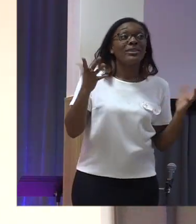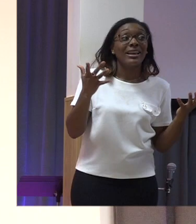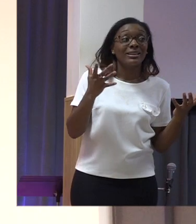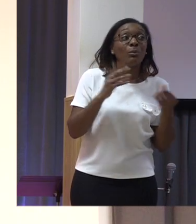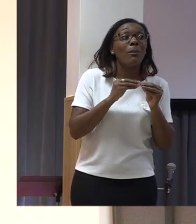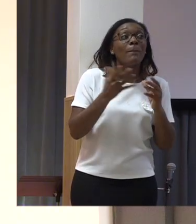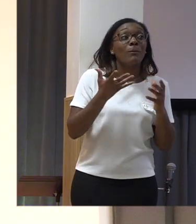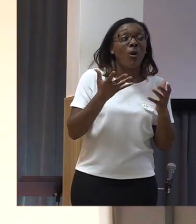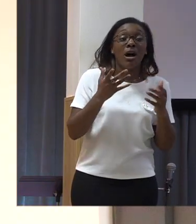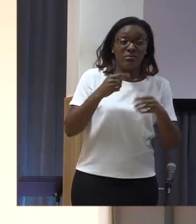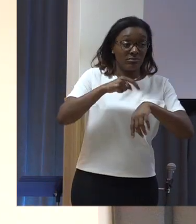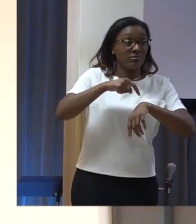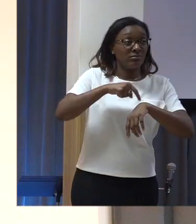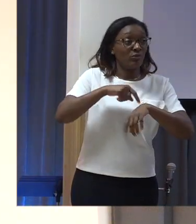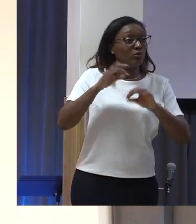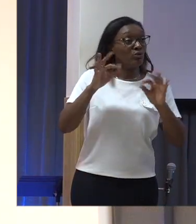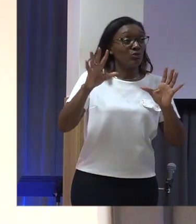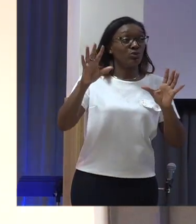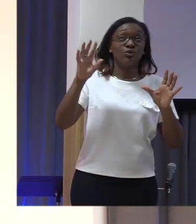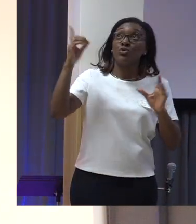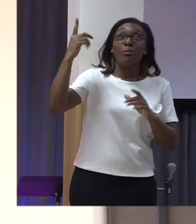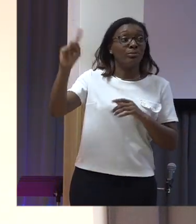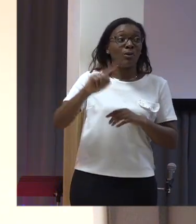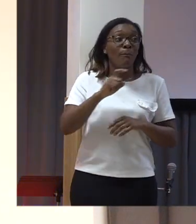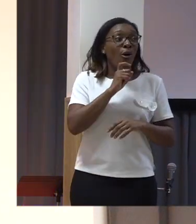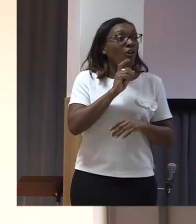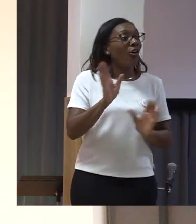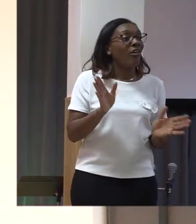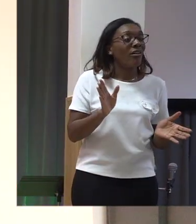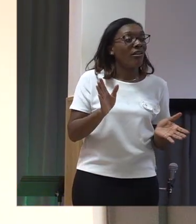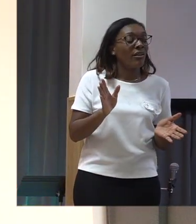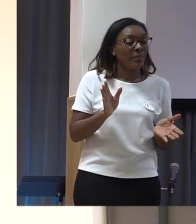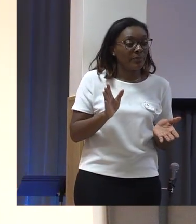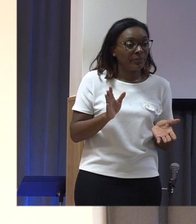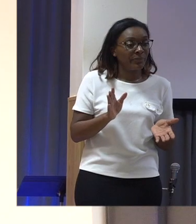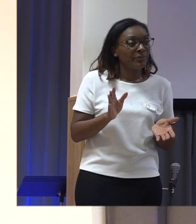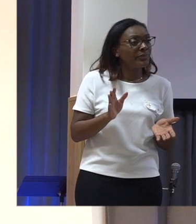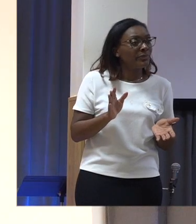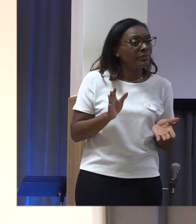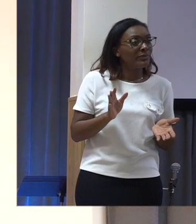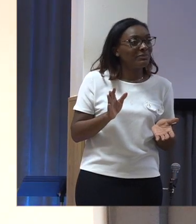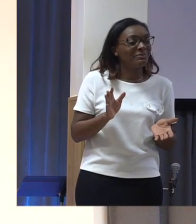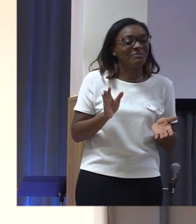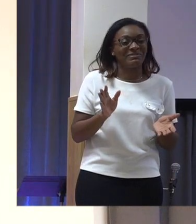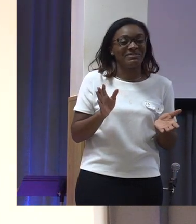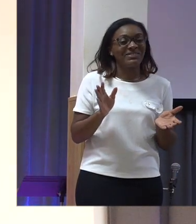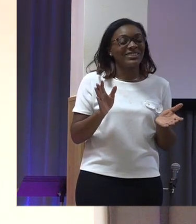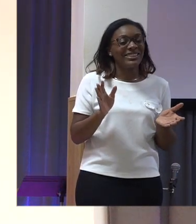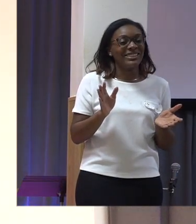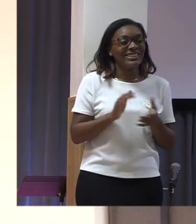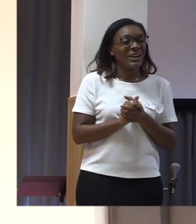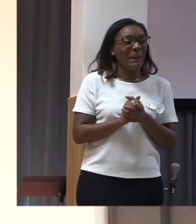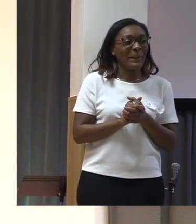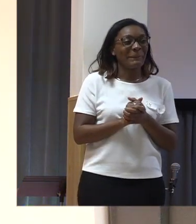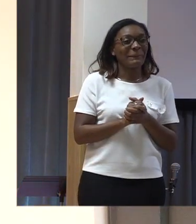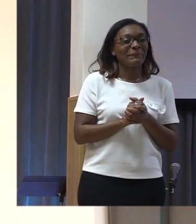Il faut noter, comme le souligne un théologien, Tidjman Brian, et je suis d'avis avec lui, que l'office royal